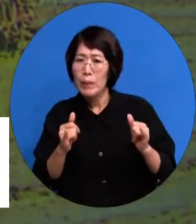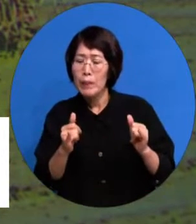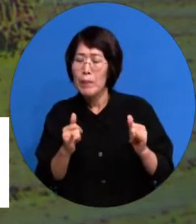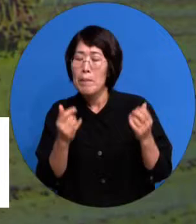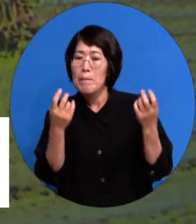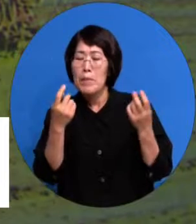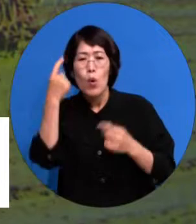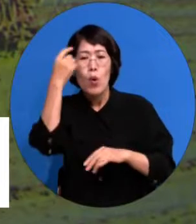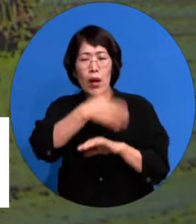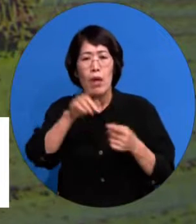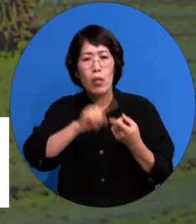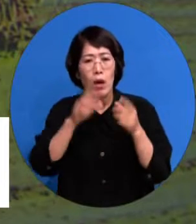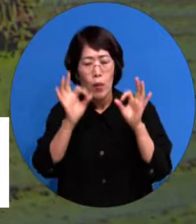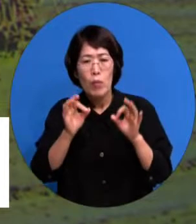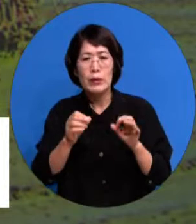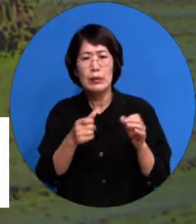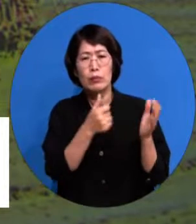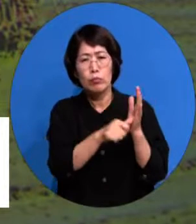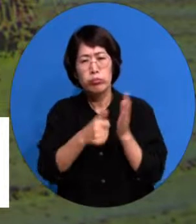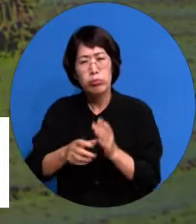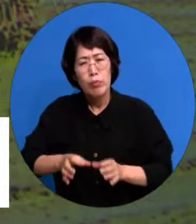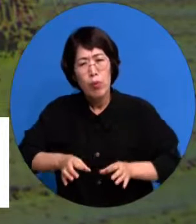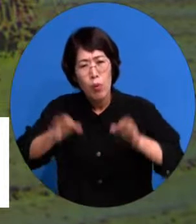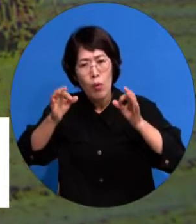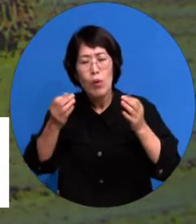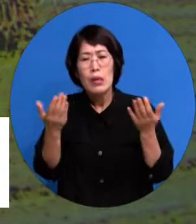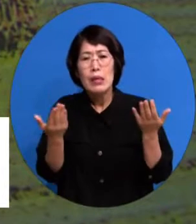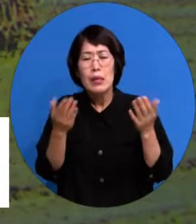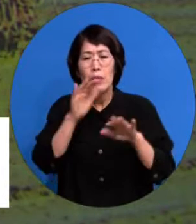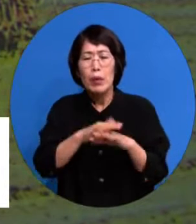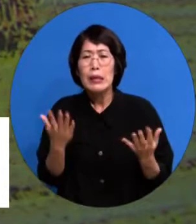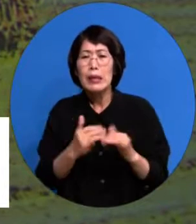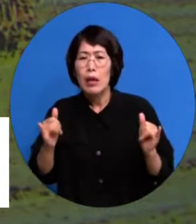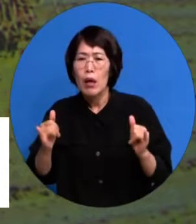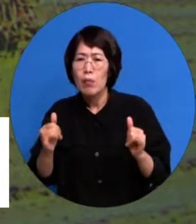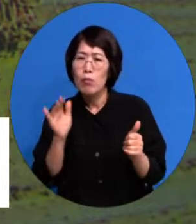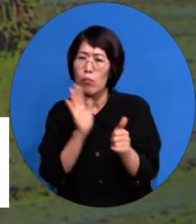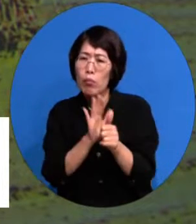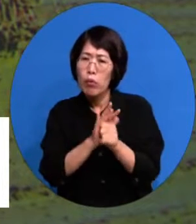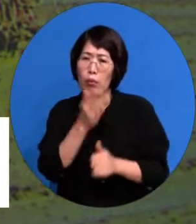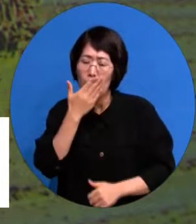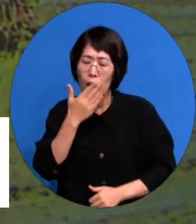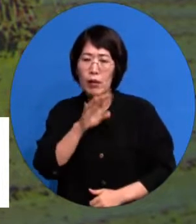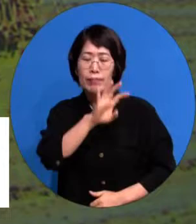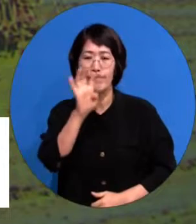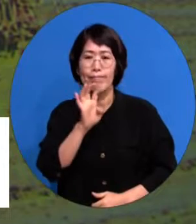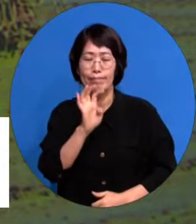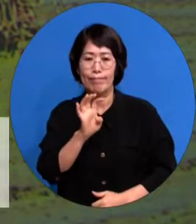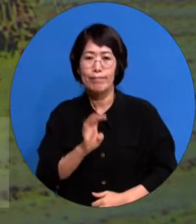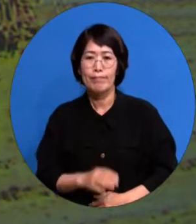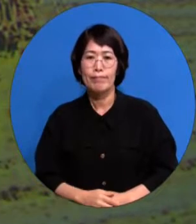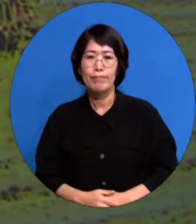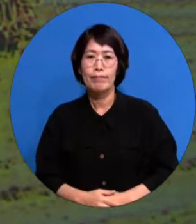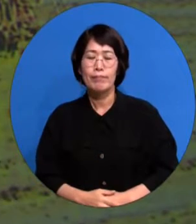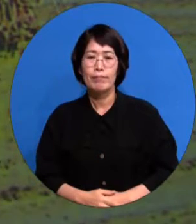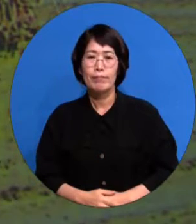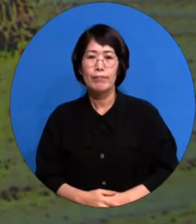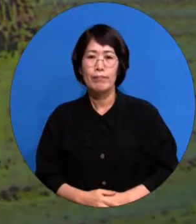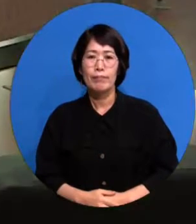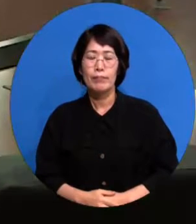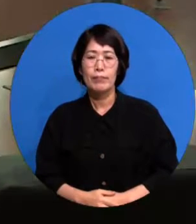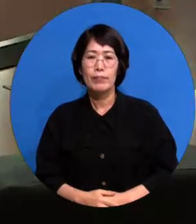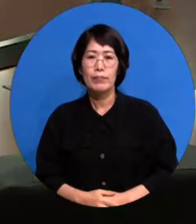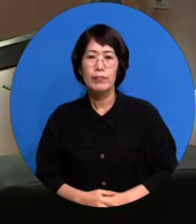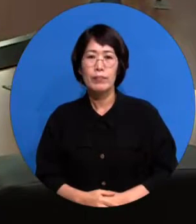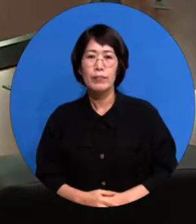보면 실제 생산비 폭등 때문에 힘겨운 농업계에 도움이 될지 의문입니다. 양현승 기자입니다.